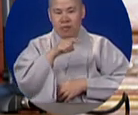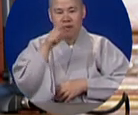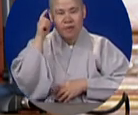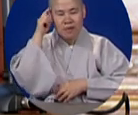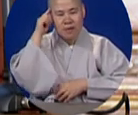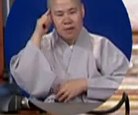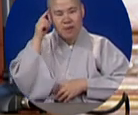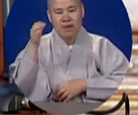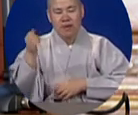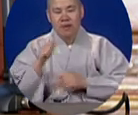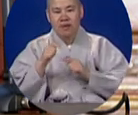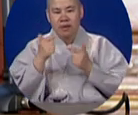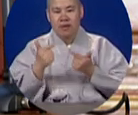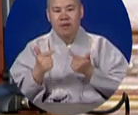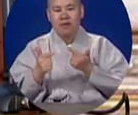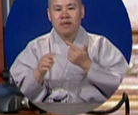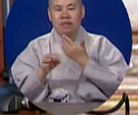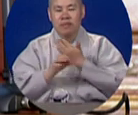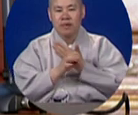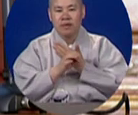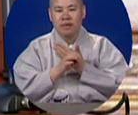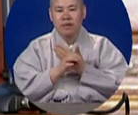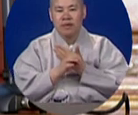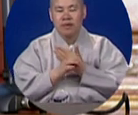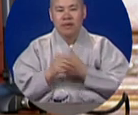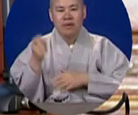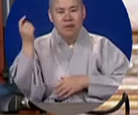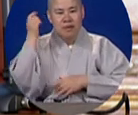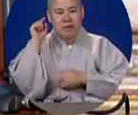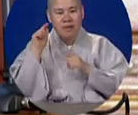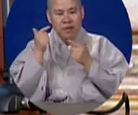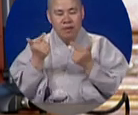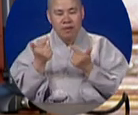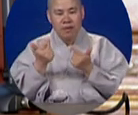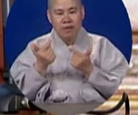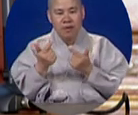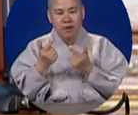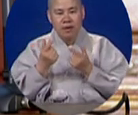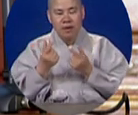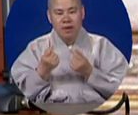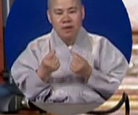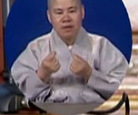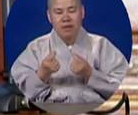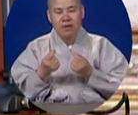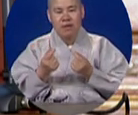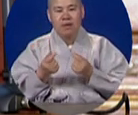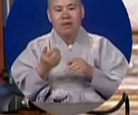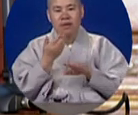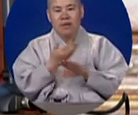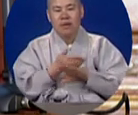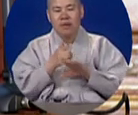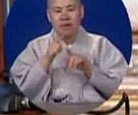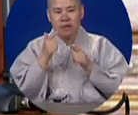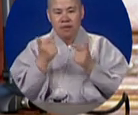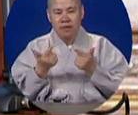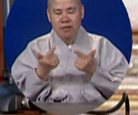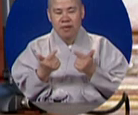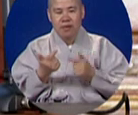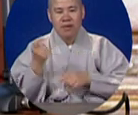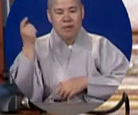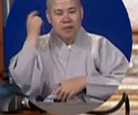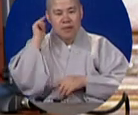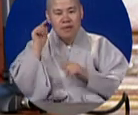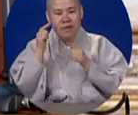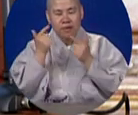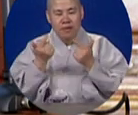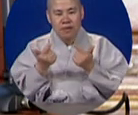집착을 일으키지 아니해서 듣지 않는 것과 더불어 다를 바가 없으면 이것이 안 들은 것이다